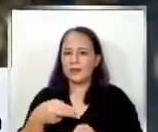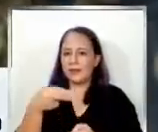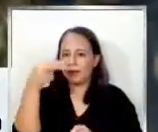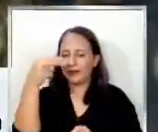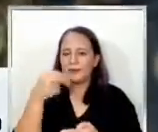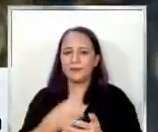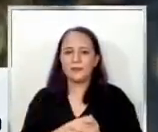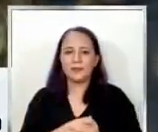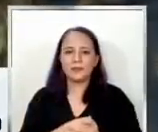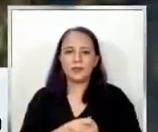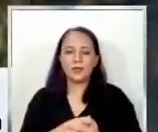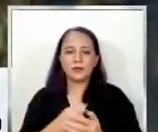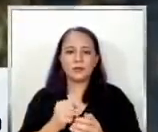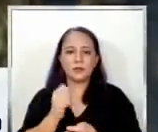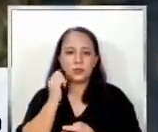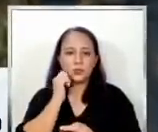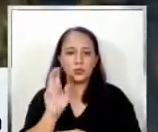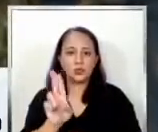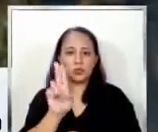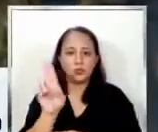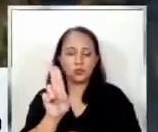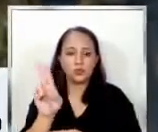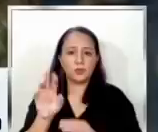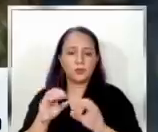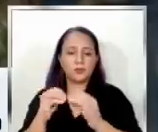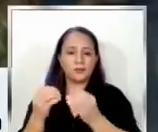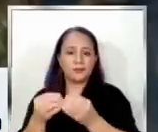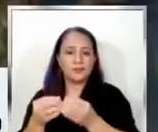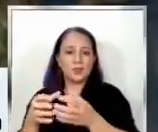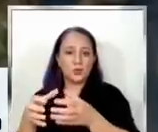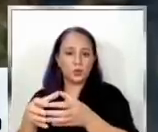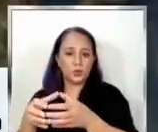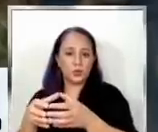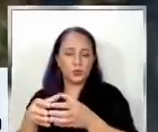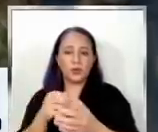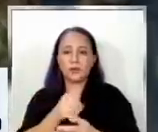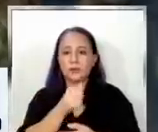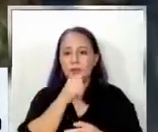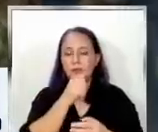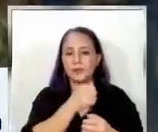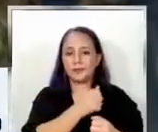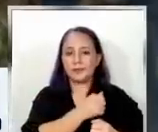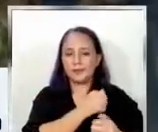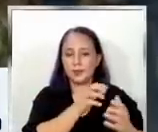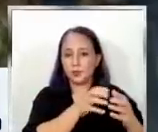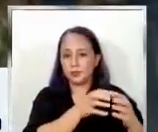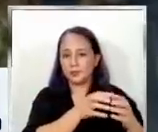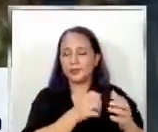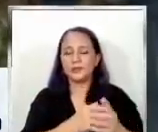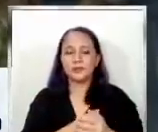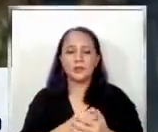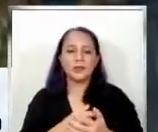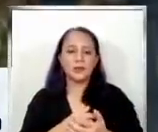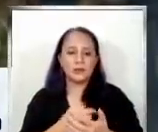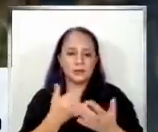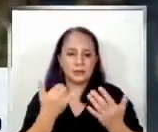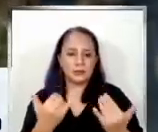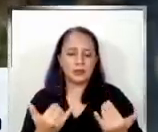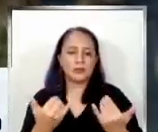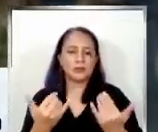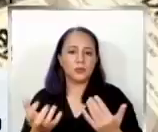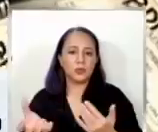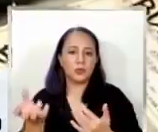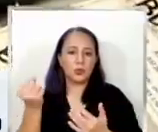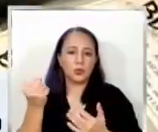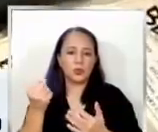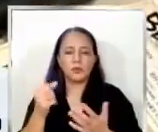used by the organized crime group or the private armed groups, lalong-lalo na sa kanilang criminal